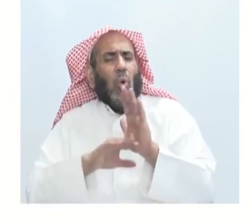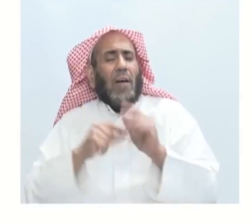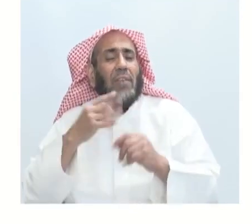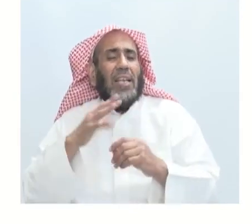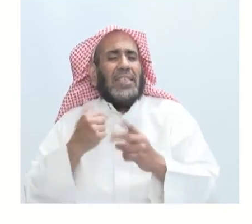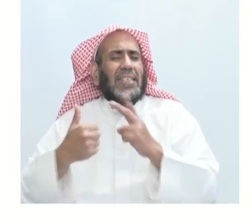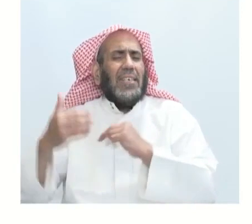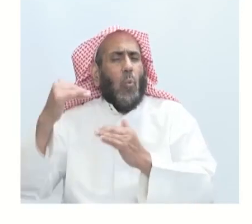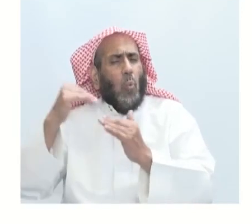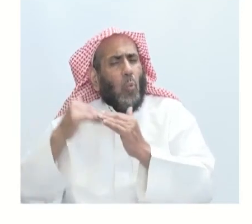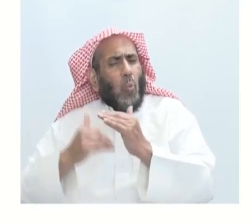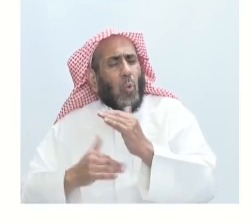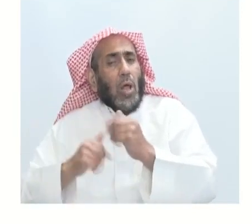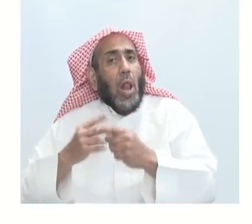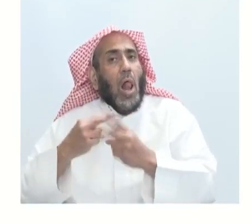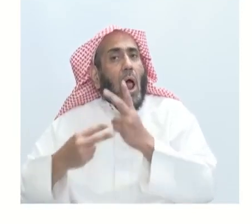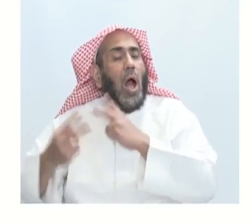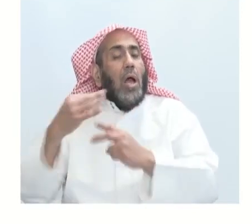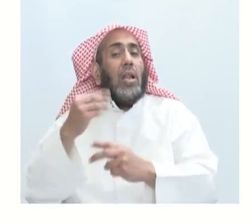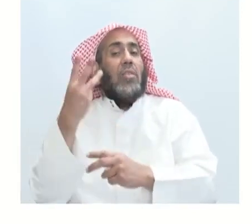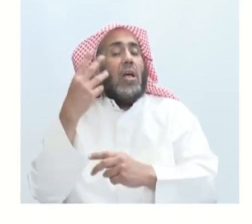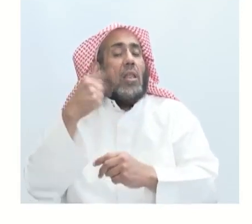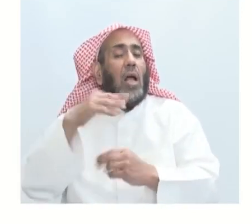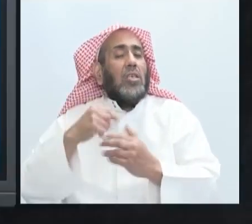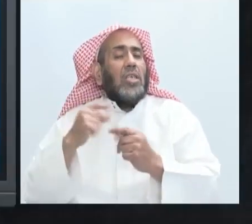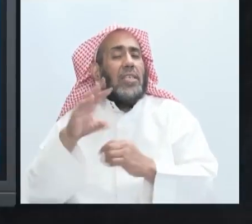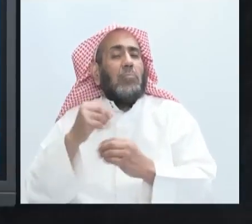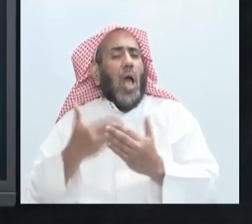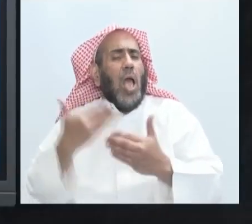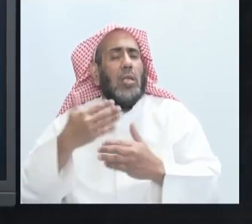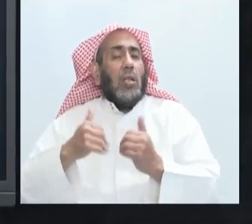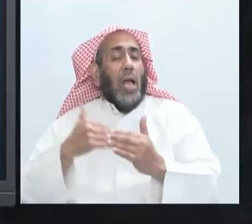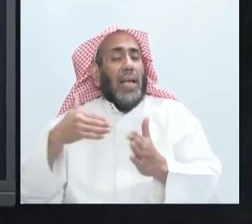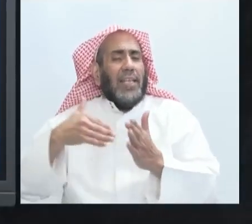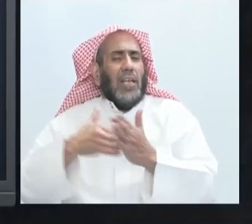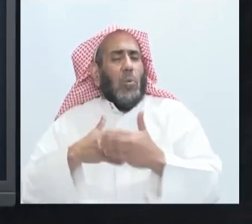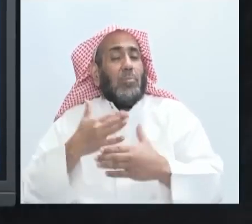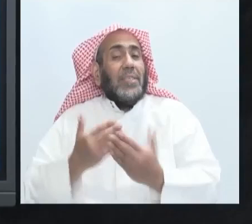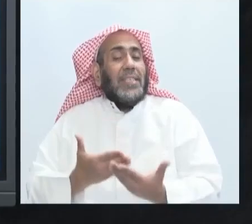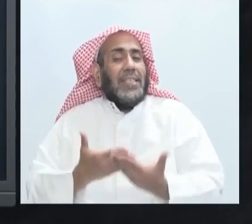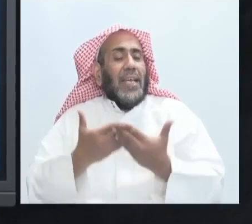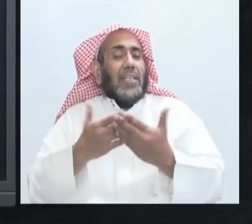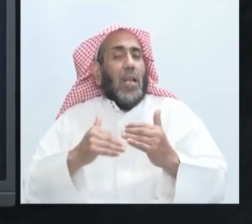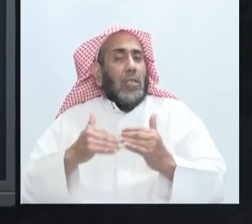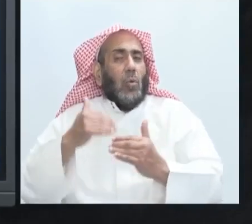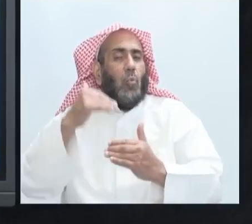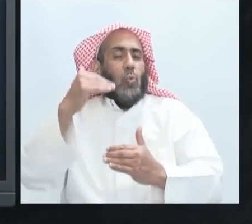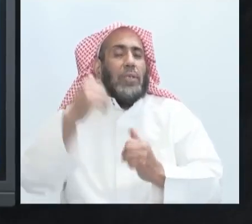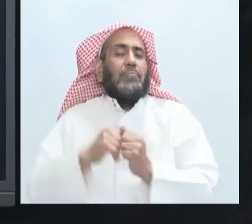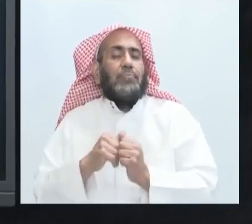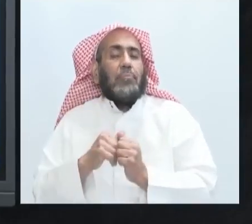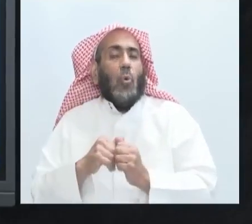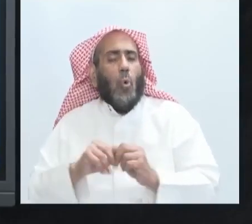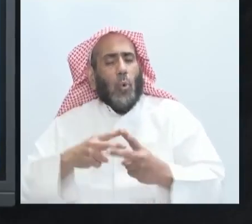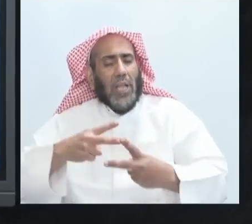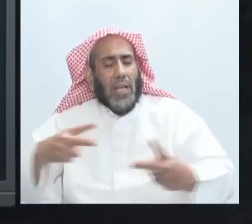خلال العصور وظهرت طبعا منذ القرن الثال عشر كما عرفنا هنا بدايه النهضه وحتى اليوم عوامل عده ساعدت على تطوره و